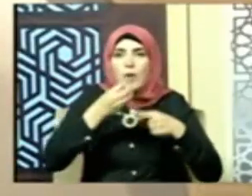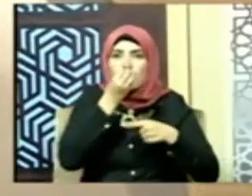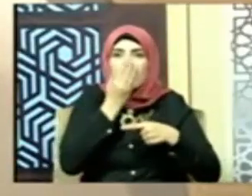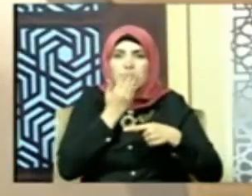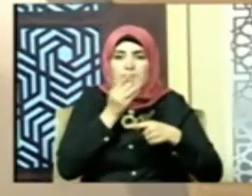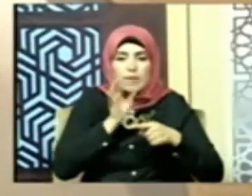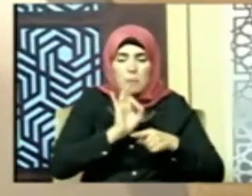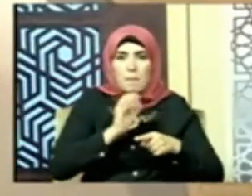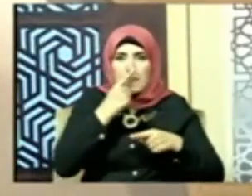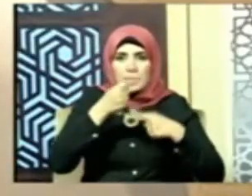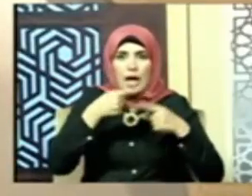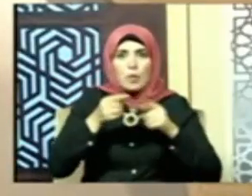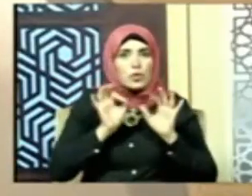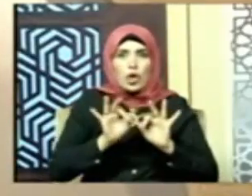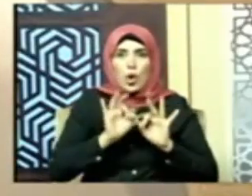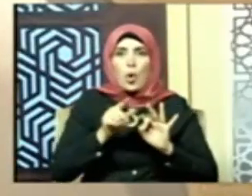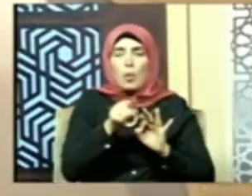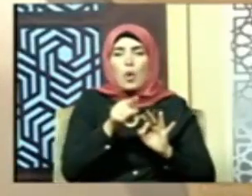بنا نحن.